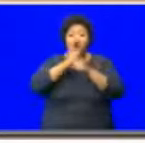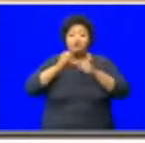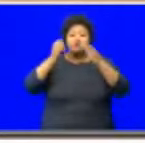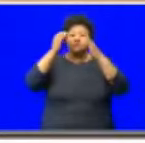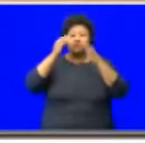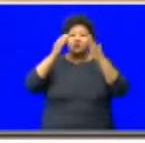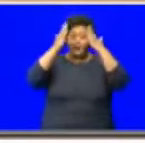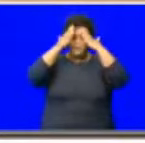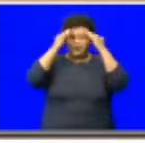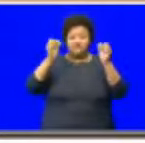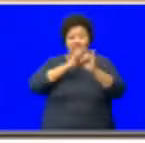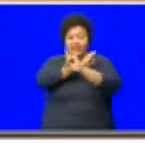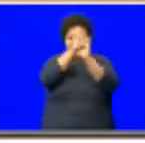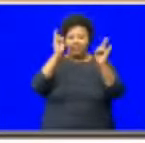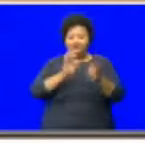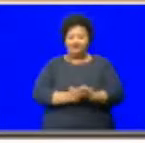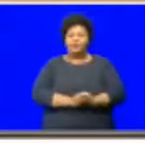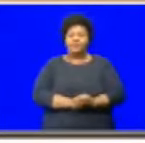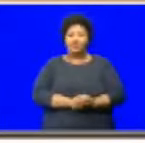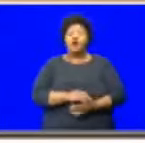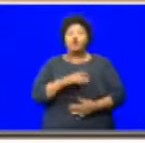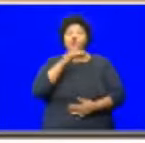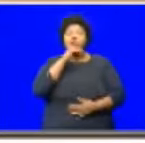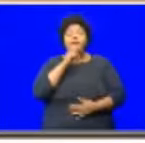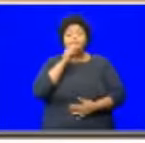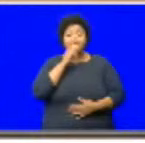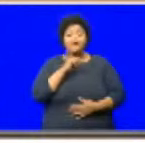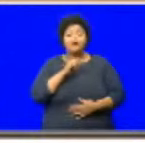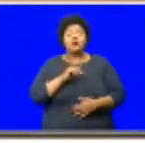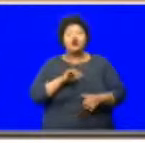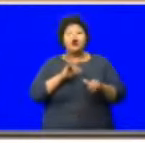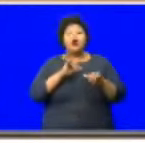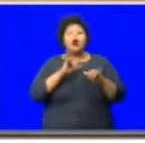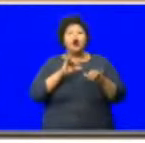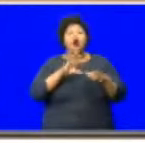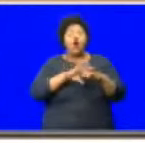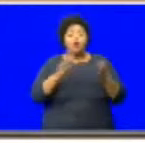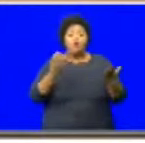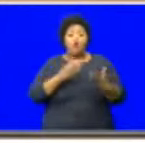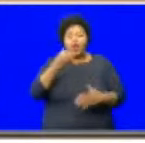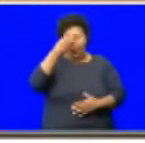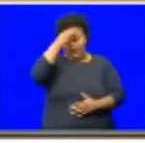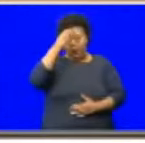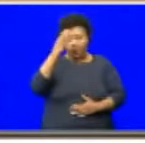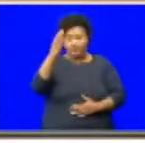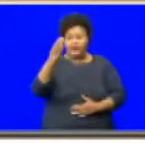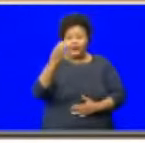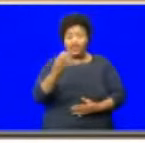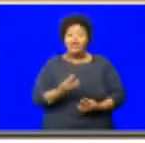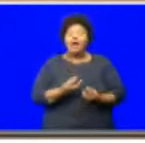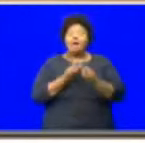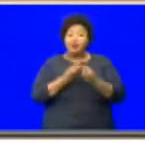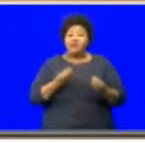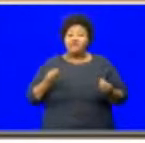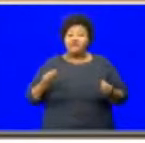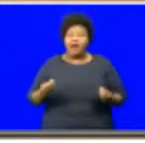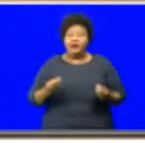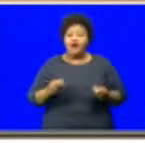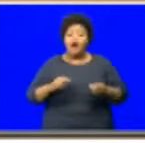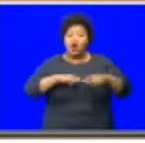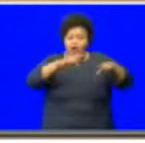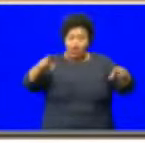Kunendvodza yaseBulembu legcumisele abantwana lababili emgodzini oshonako kulandela kungaboni asolinye namakewa